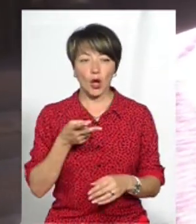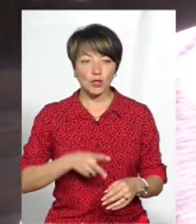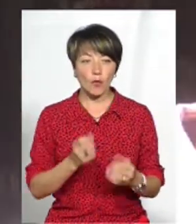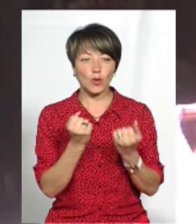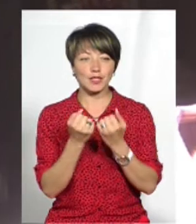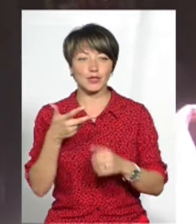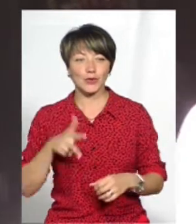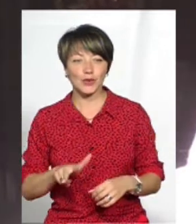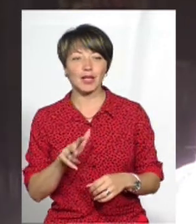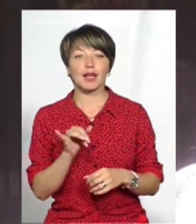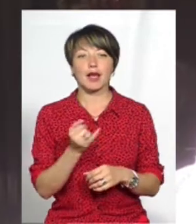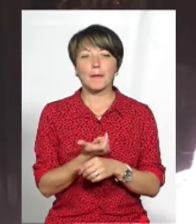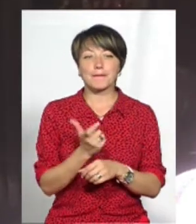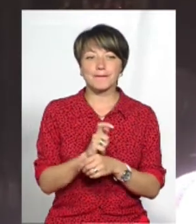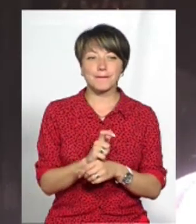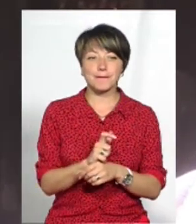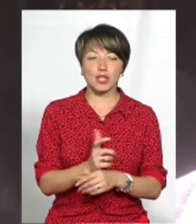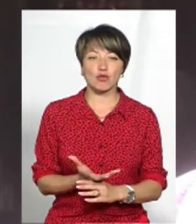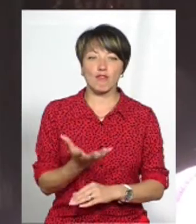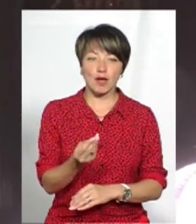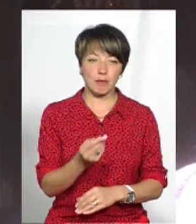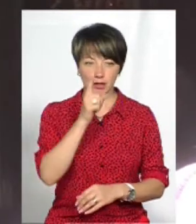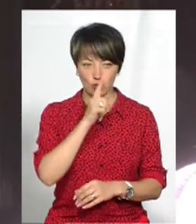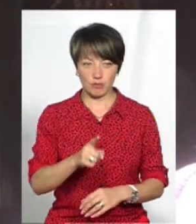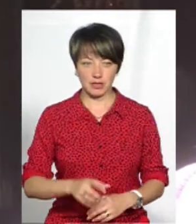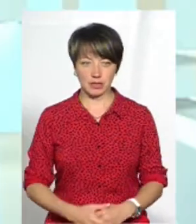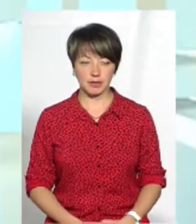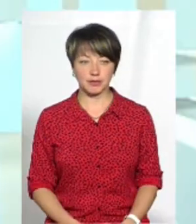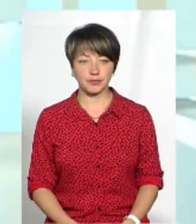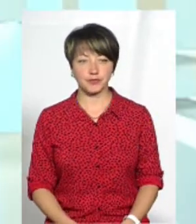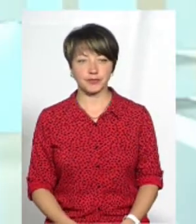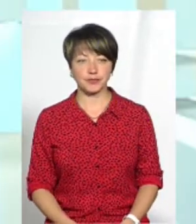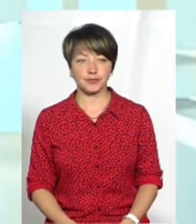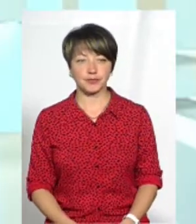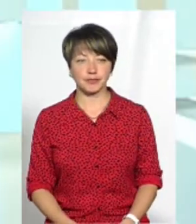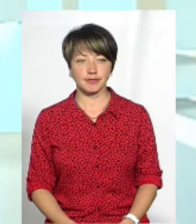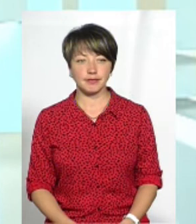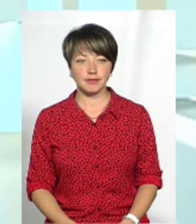тройні, чуть більшу виплату в місяць.